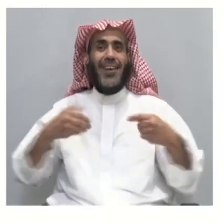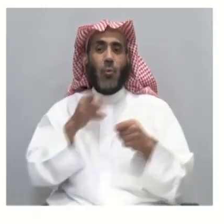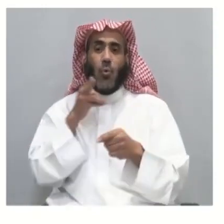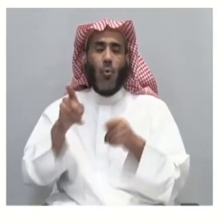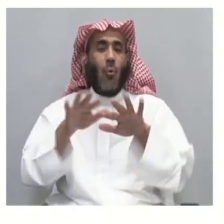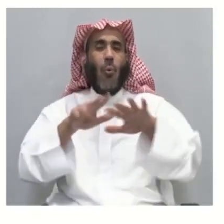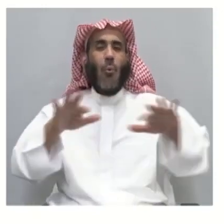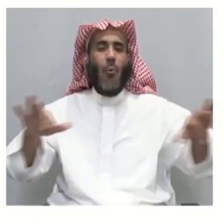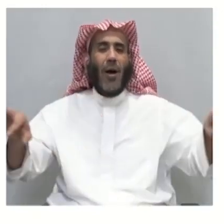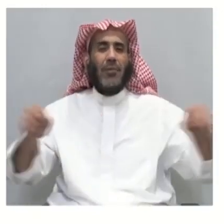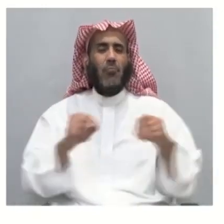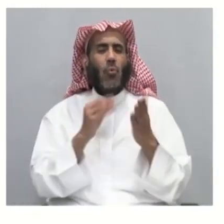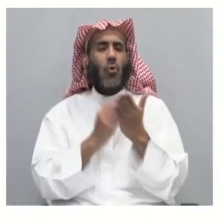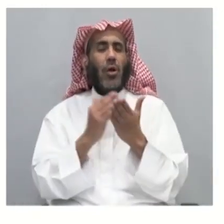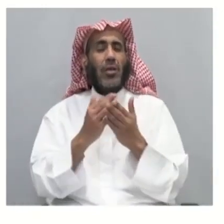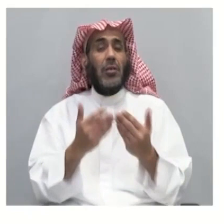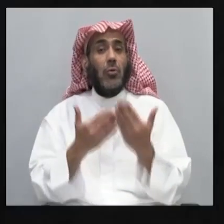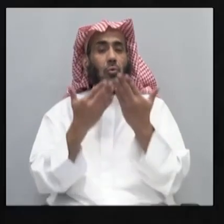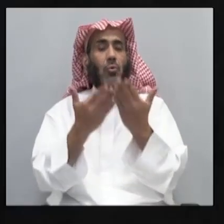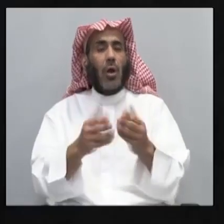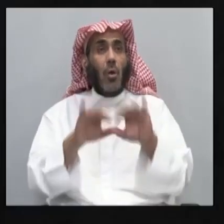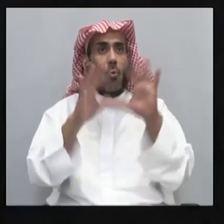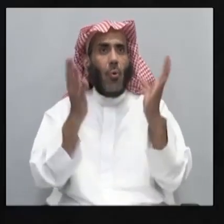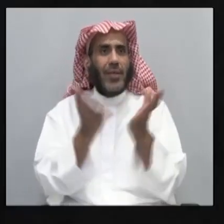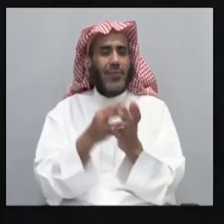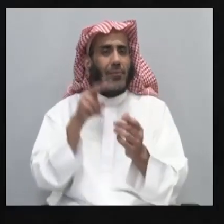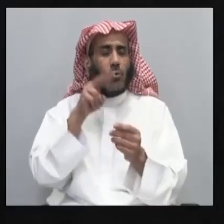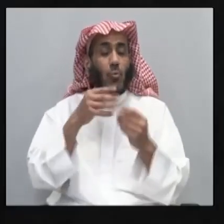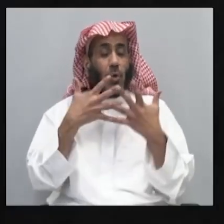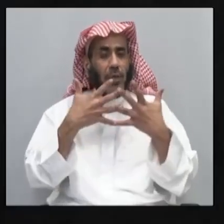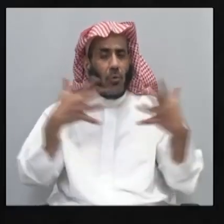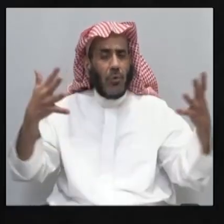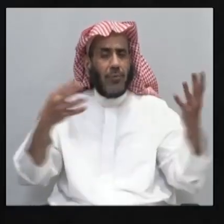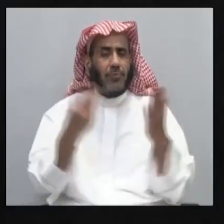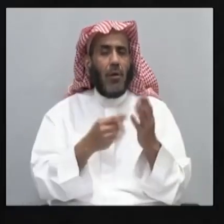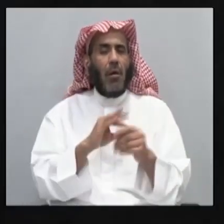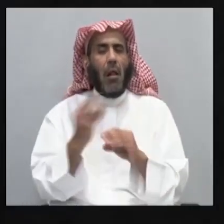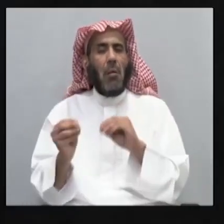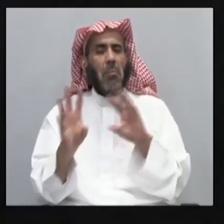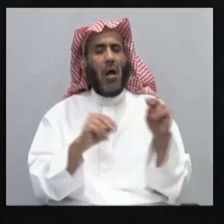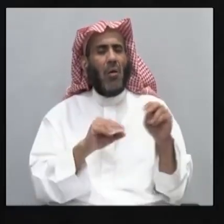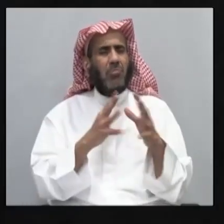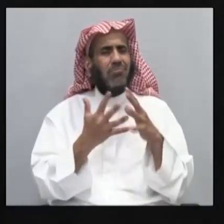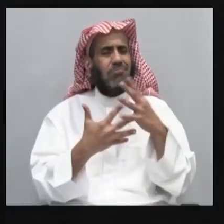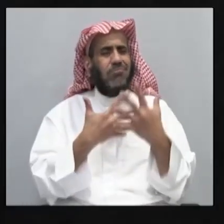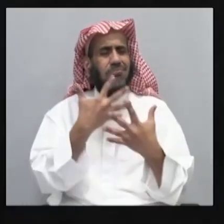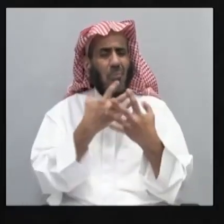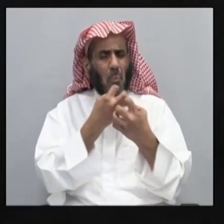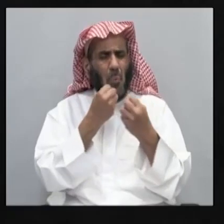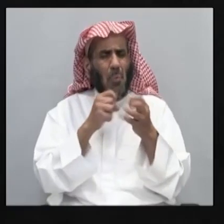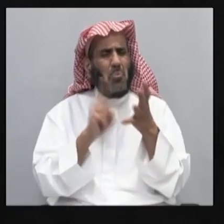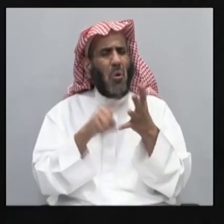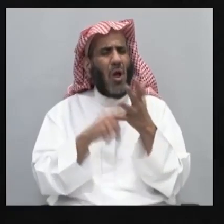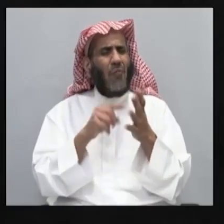هذه كلها عناصر تعينك على وصف المشهد والتوسع في الكتابه لان البعض دائما يشكل عليه البدايات كيف